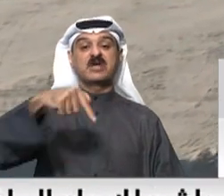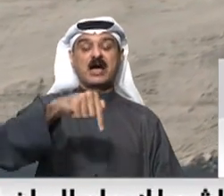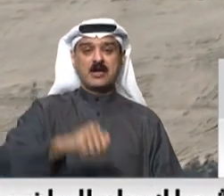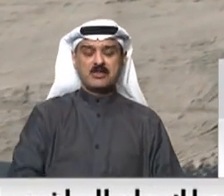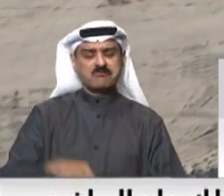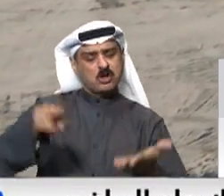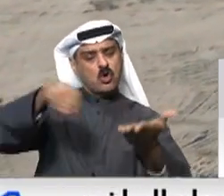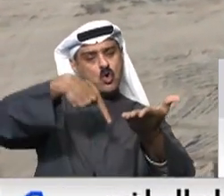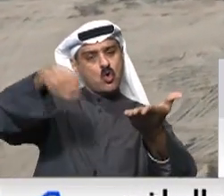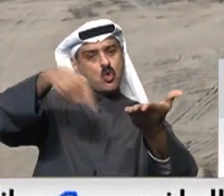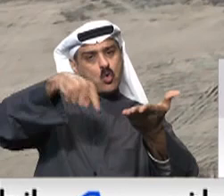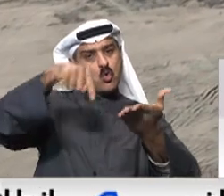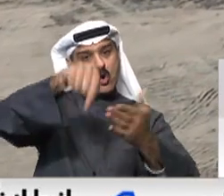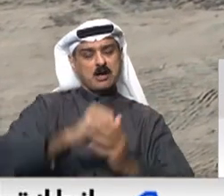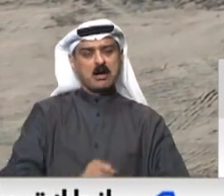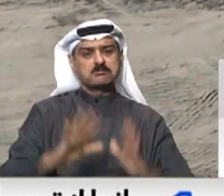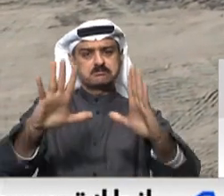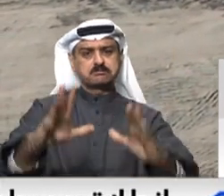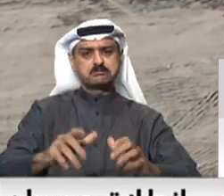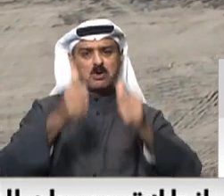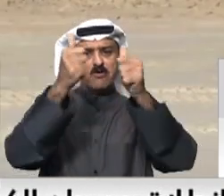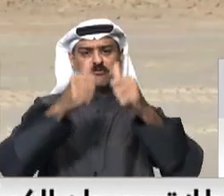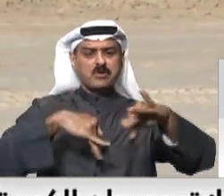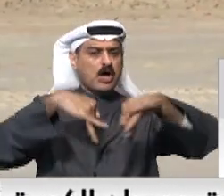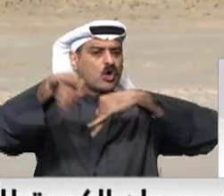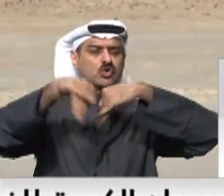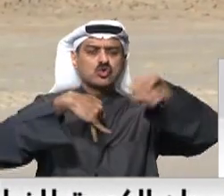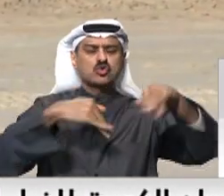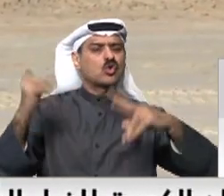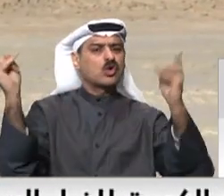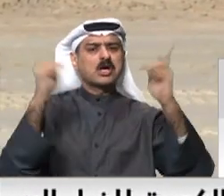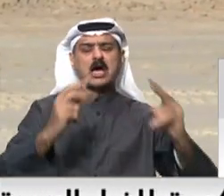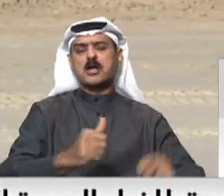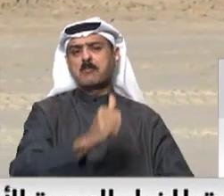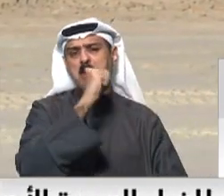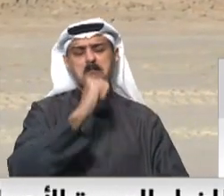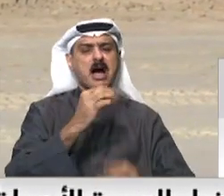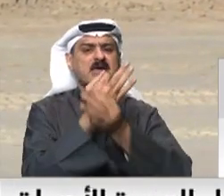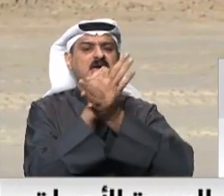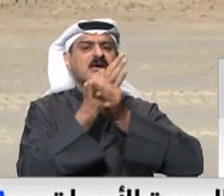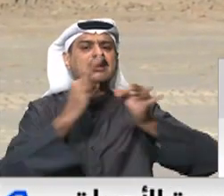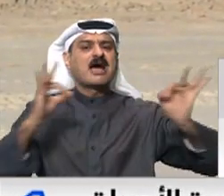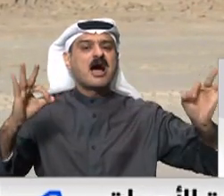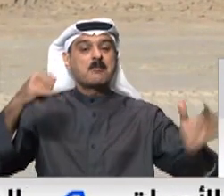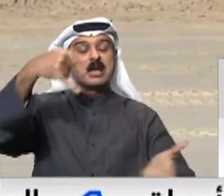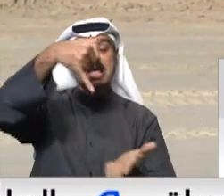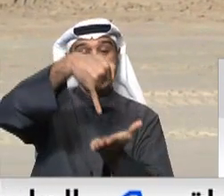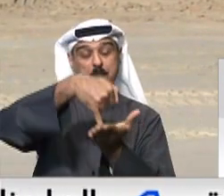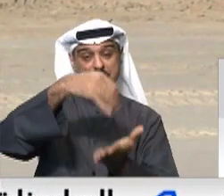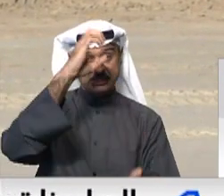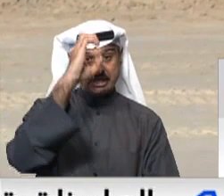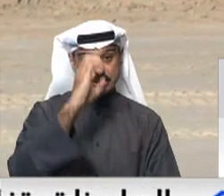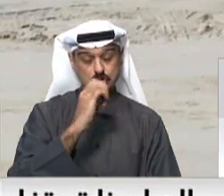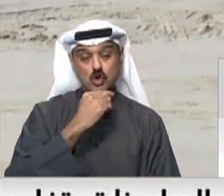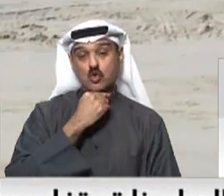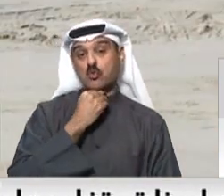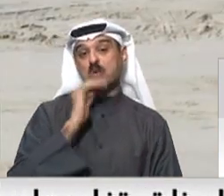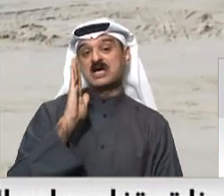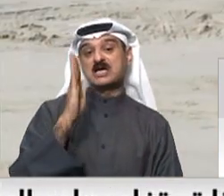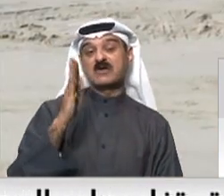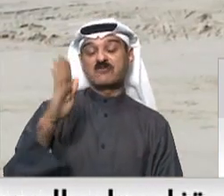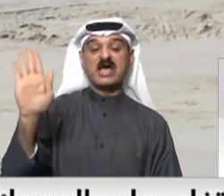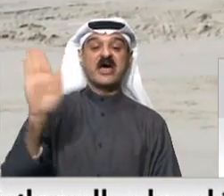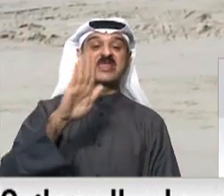الشعبية، ويتضمن إنشاء وإنجاز وصيانة الطرق الرئيسية وشبكات البنية التحتية وخزانات مياه الأمطار